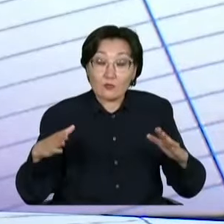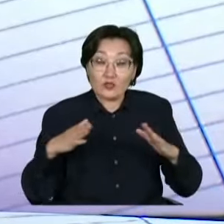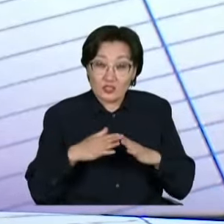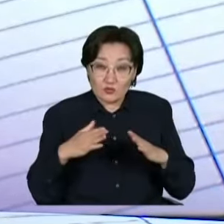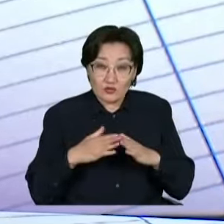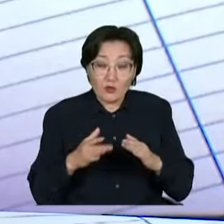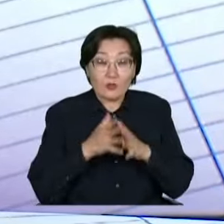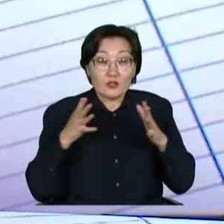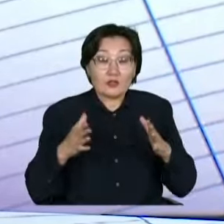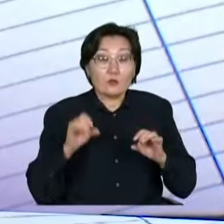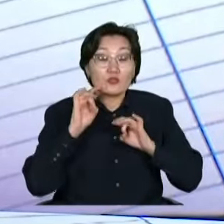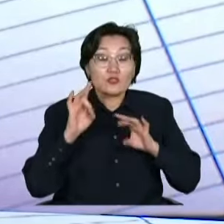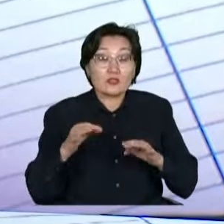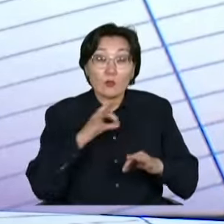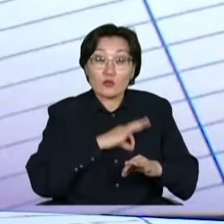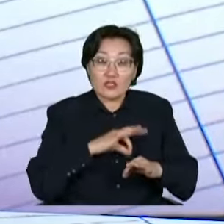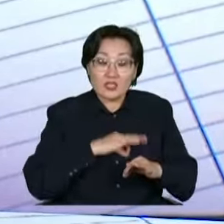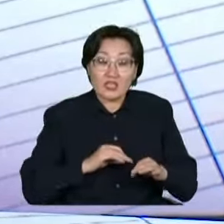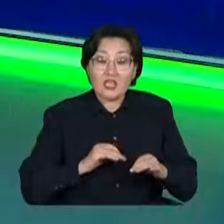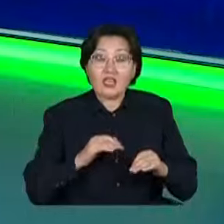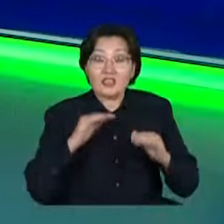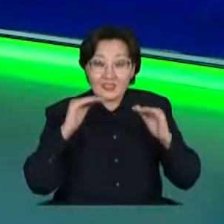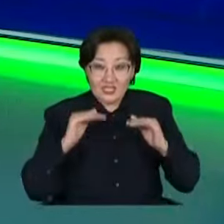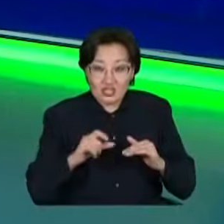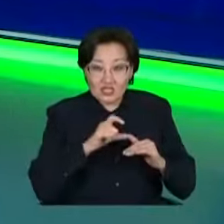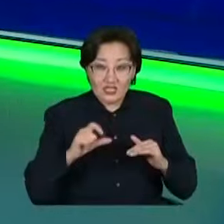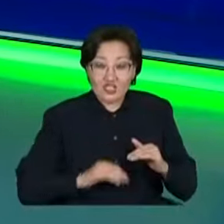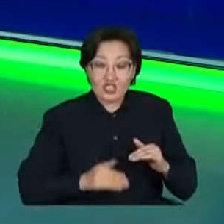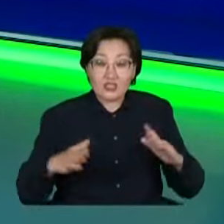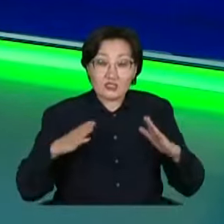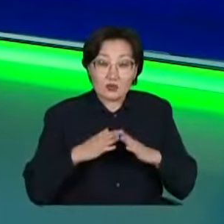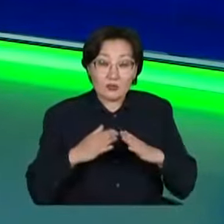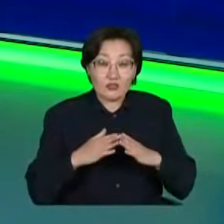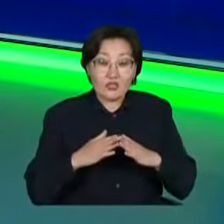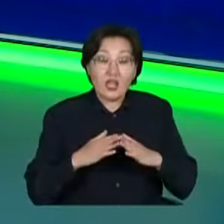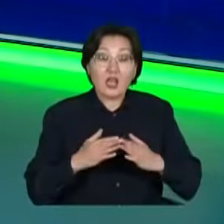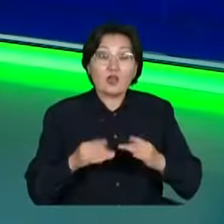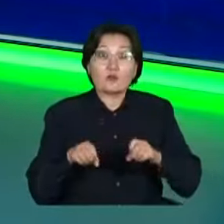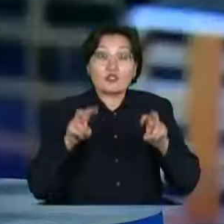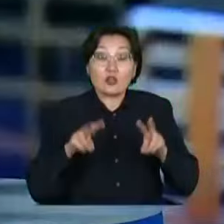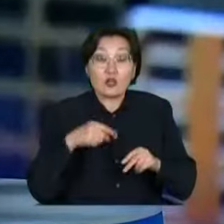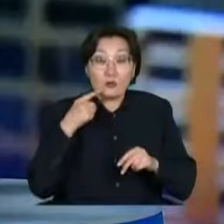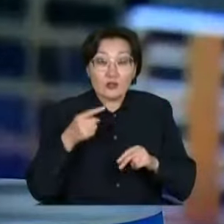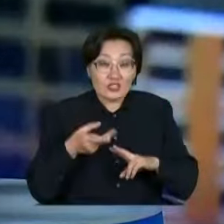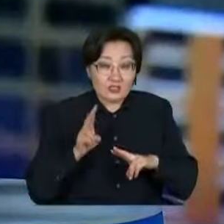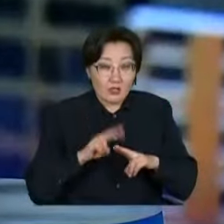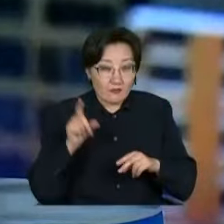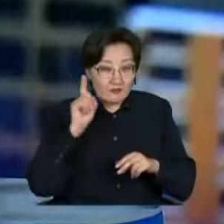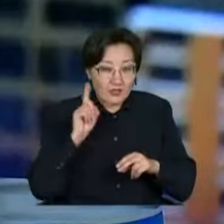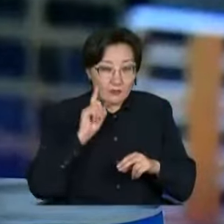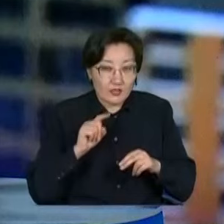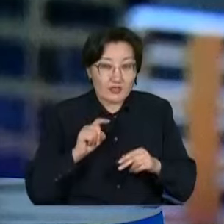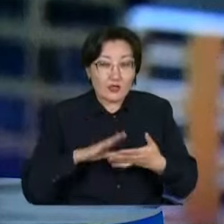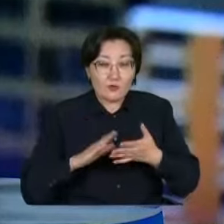Теперь большей популярностью пользуются нижние этажи и частные дома. Впрочем, эксперты говорят, что это временное